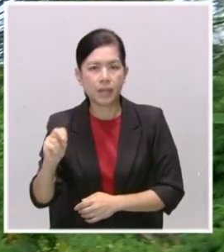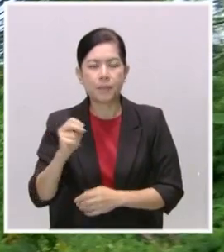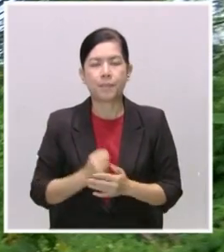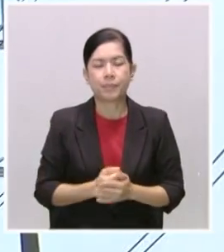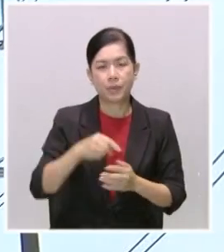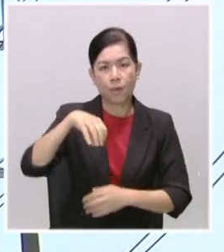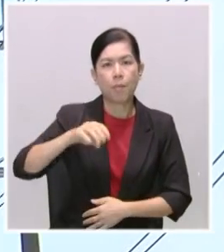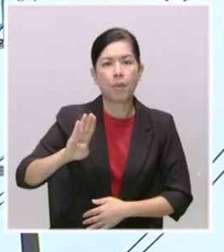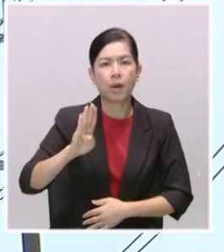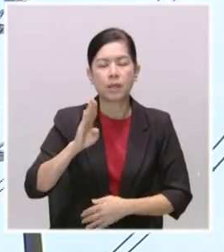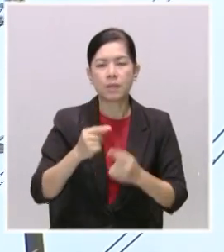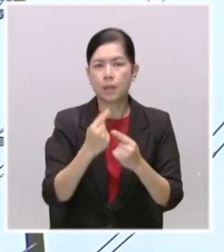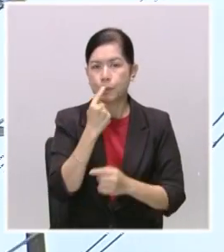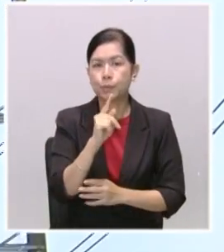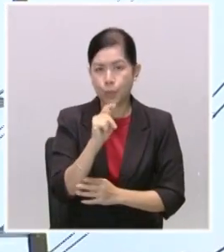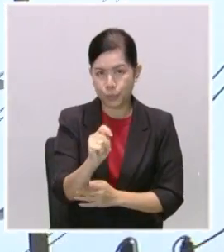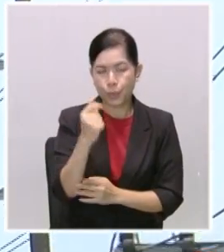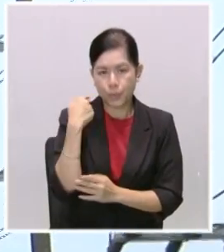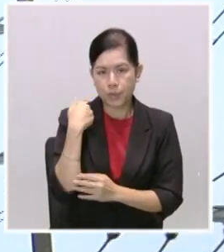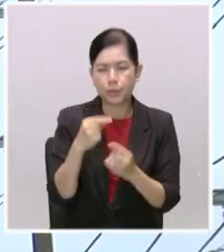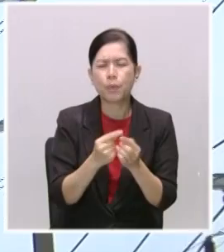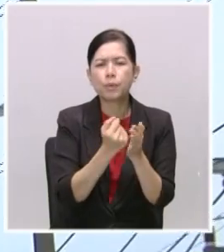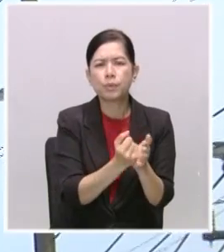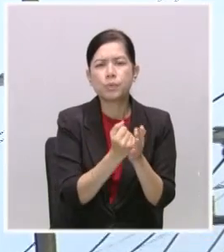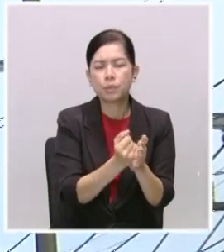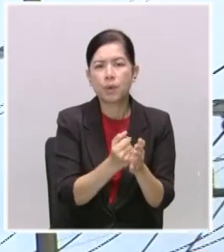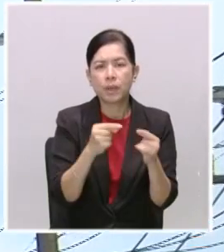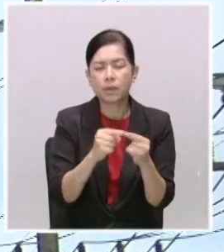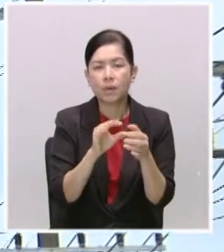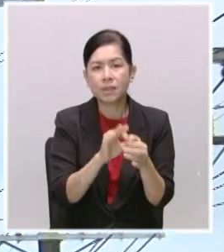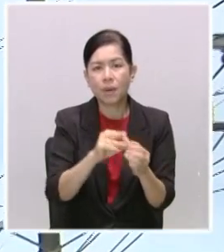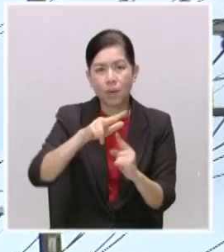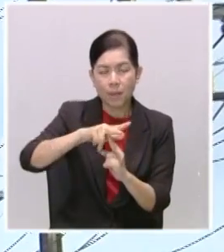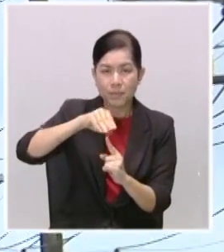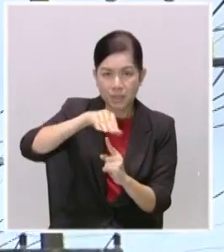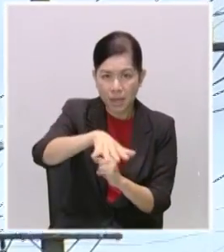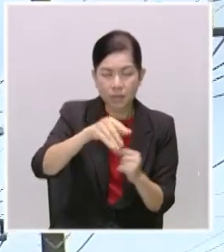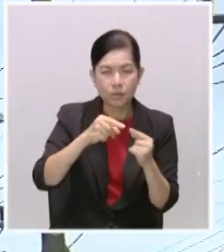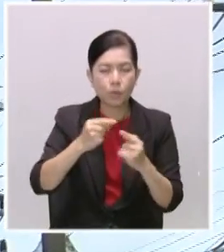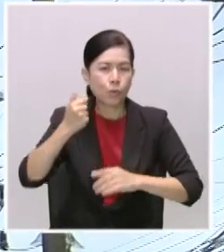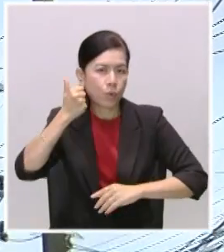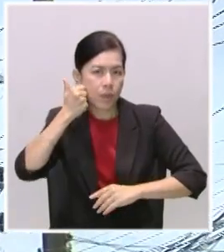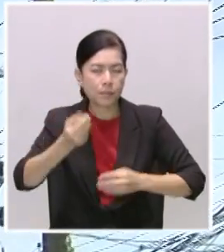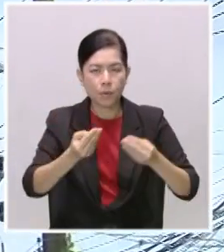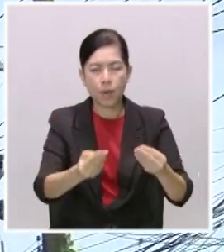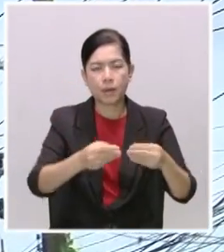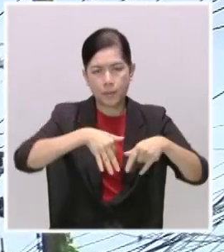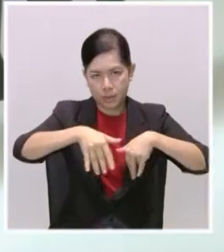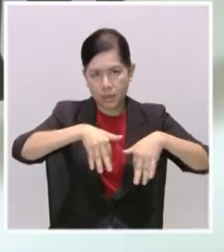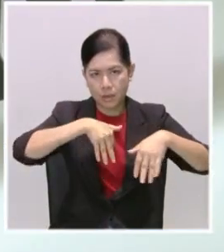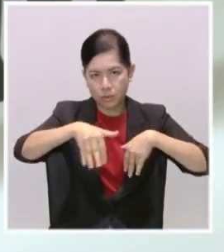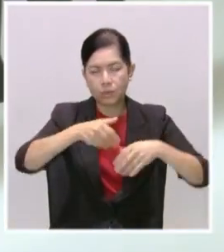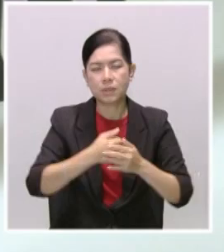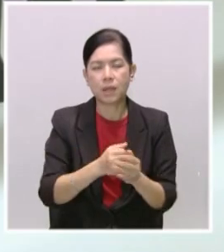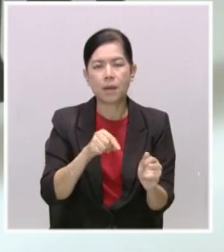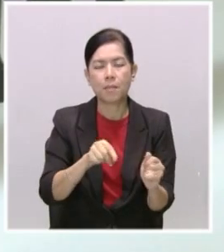5G ที่ได้นำรถโมบายชุมสายเคลื่อนที่เร็วมาช่วยขยายสัญญาณมือถือให้กับประชาชนในพื้นที่อำเภอแกลงจังหวัดระยองแห่งนี้ที่ประสบ